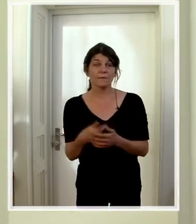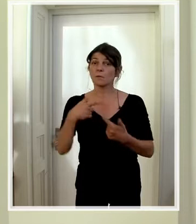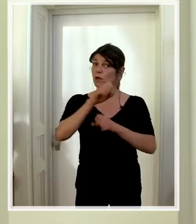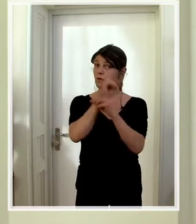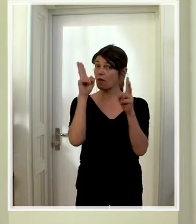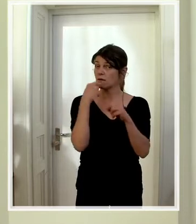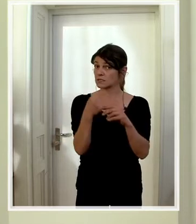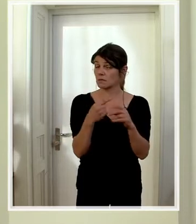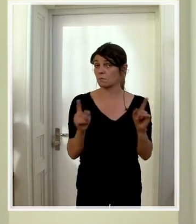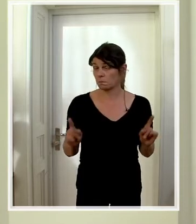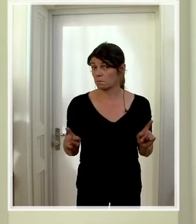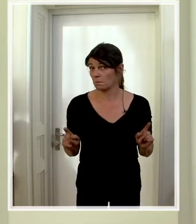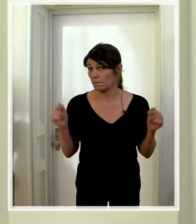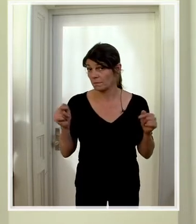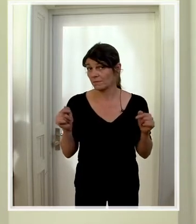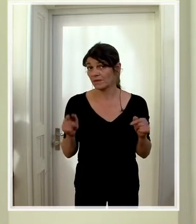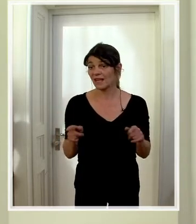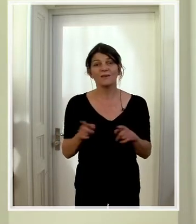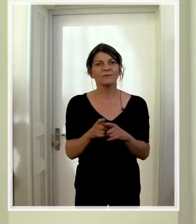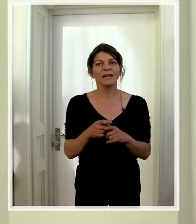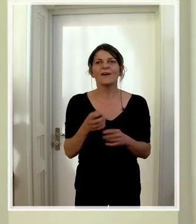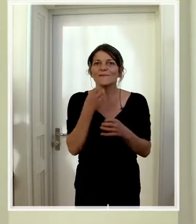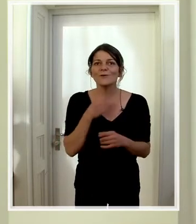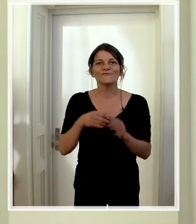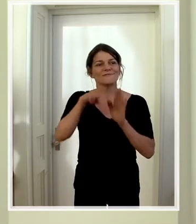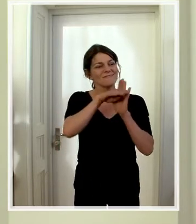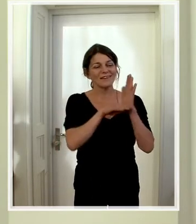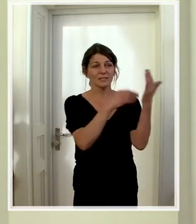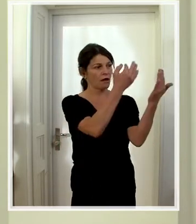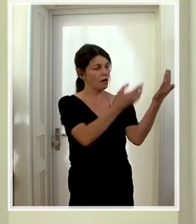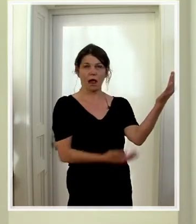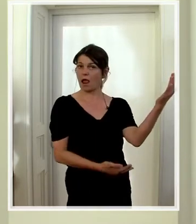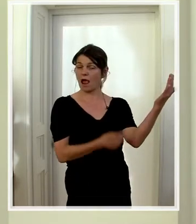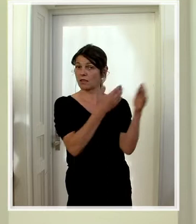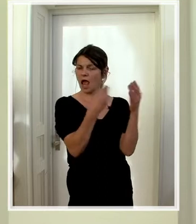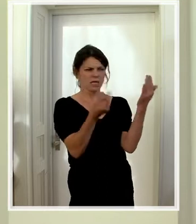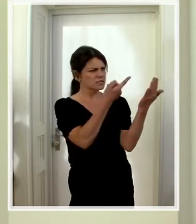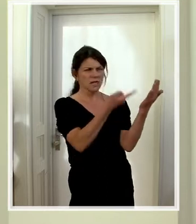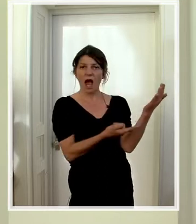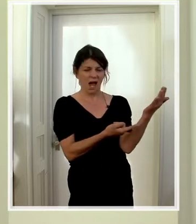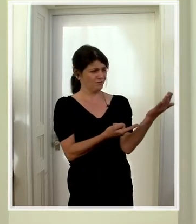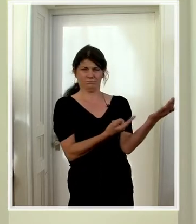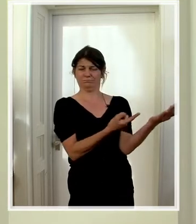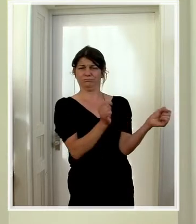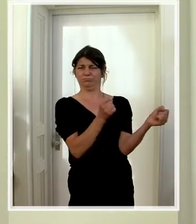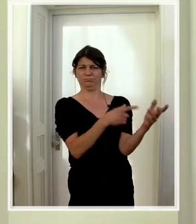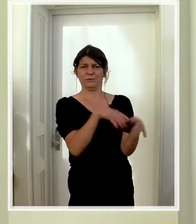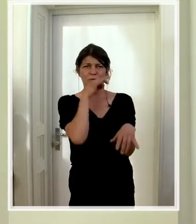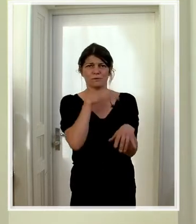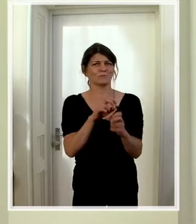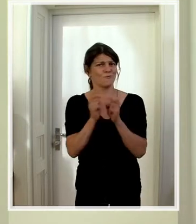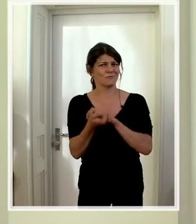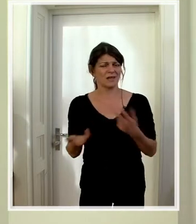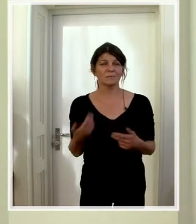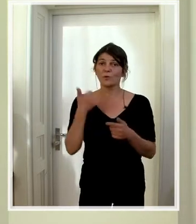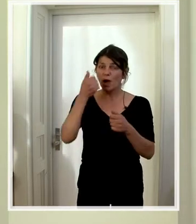sagen, das ist eine Wunschliste. Das ist zum Teil Sachen drin, die effektiv utopisch sind. Und ich muss einfach nochmal darauf